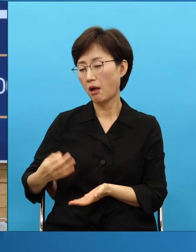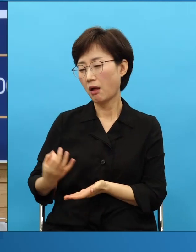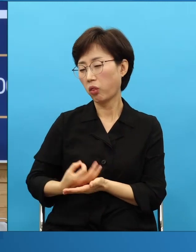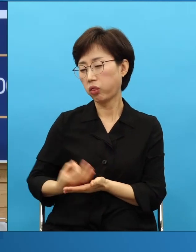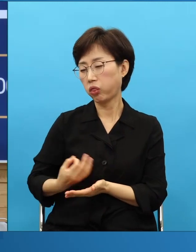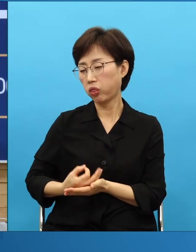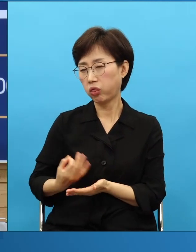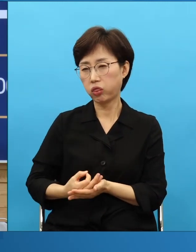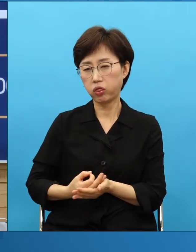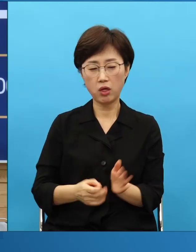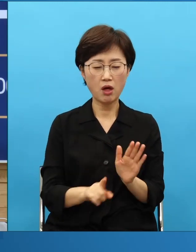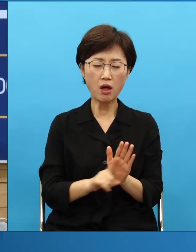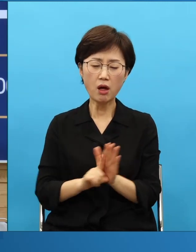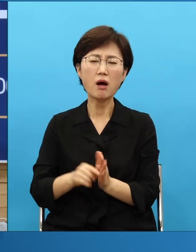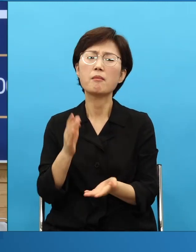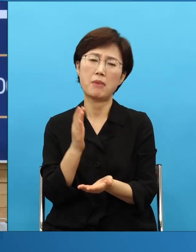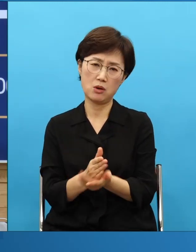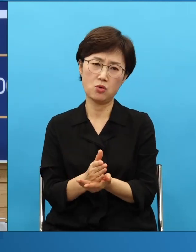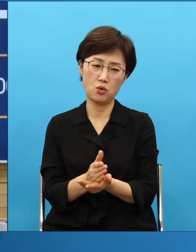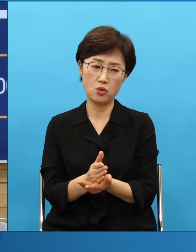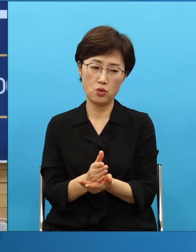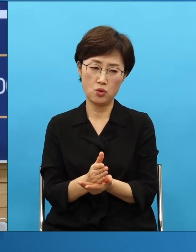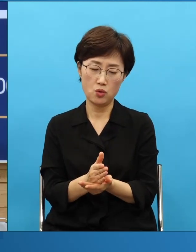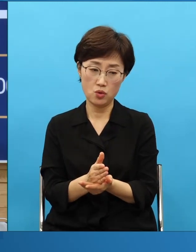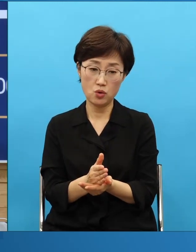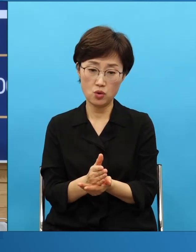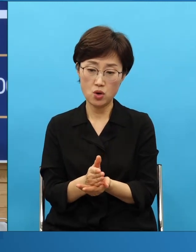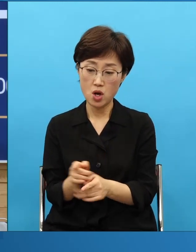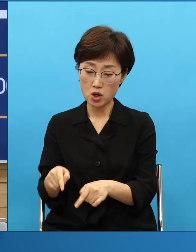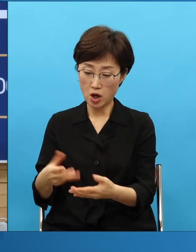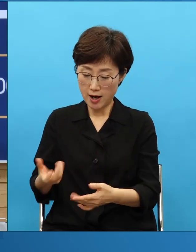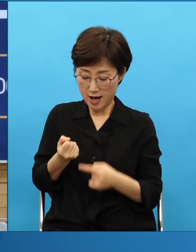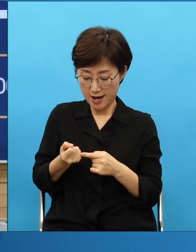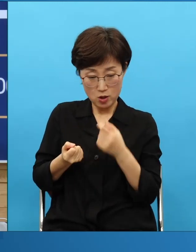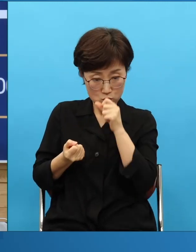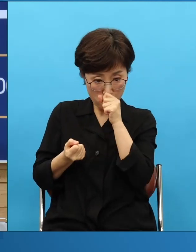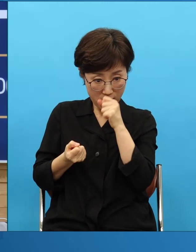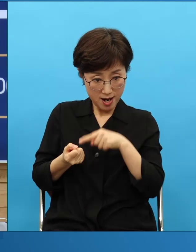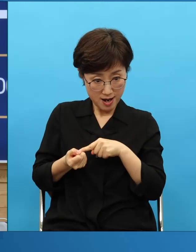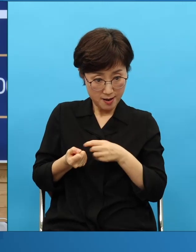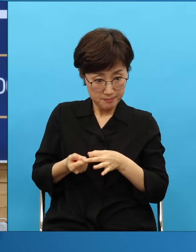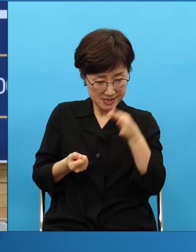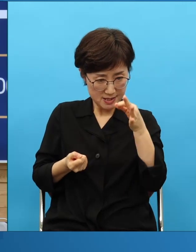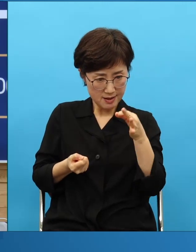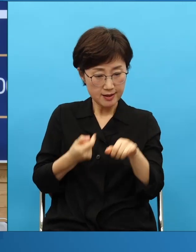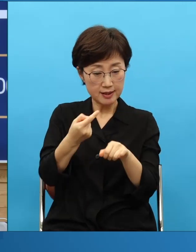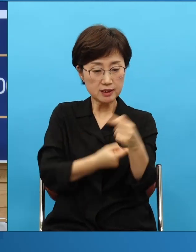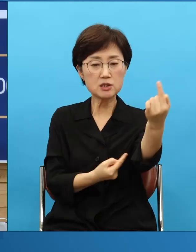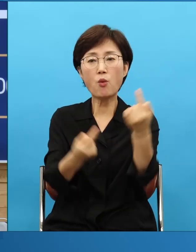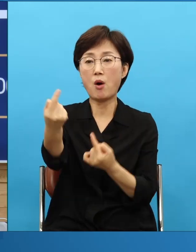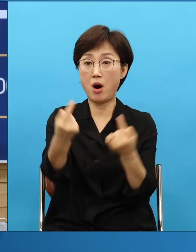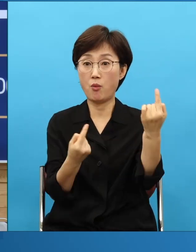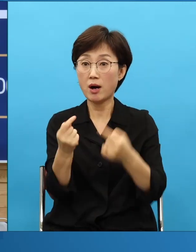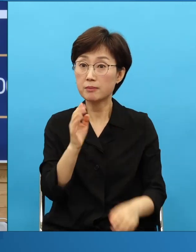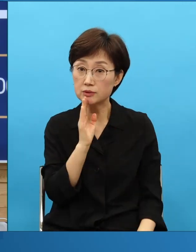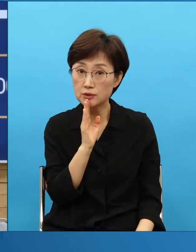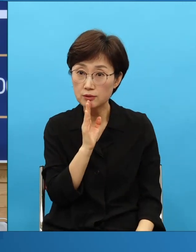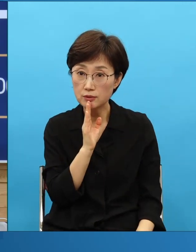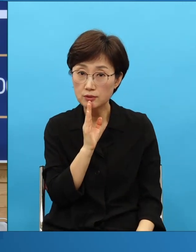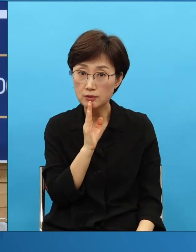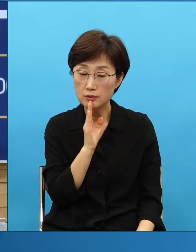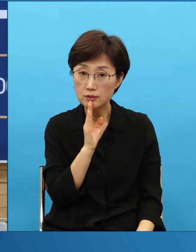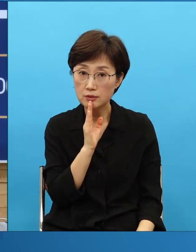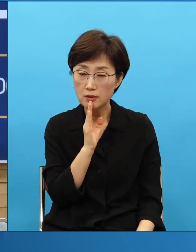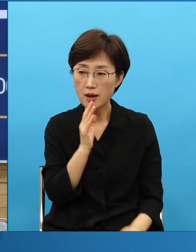없도록 만들면 돼요. So 그렇죠? rather than focusing on doing all sorts of advertising, make it so that your business, where people have no choice but to come to your business. 나에게